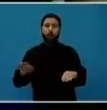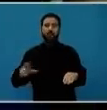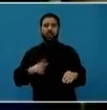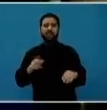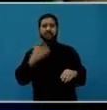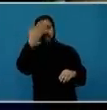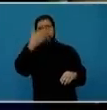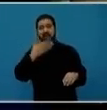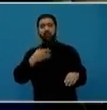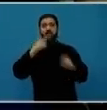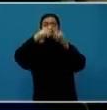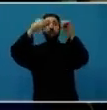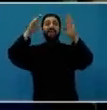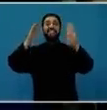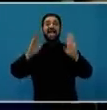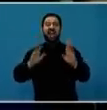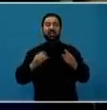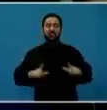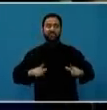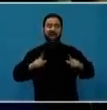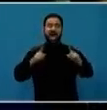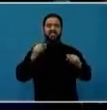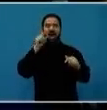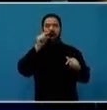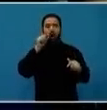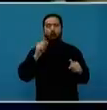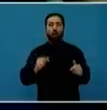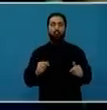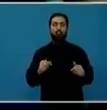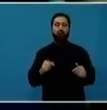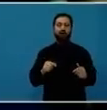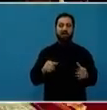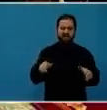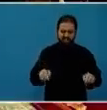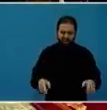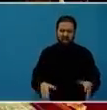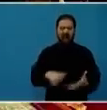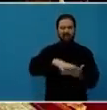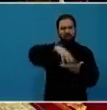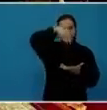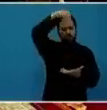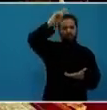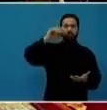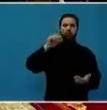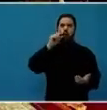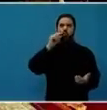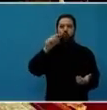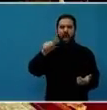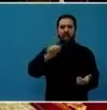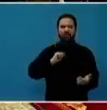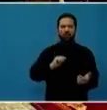fapt rânduiala bisericii care s-a înrădăcinat puternic în sufletul acelei persoane